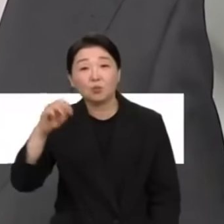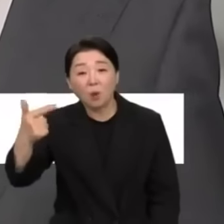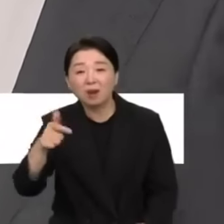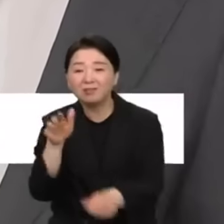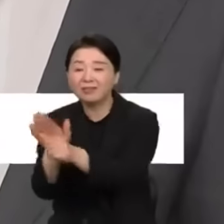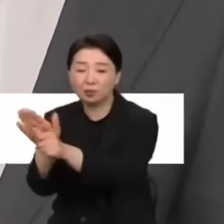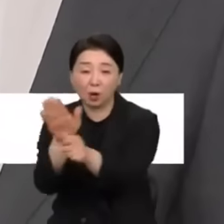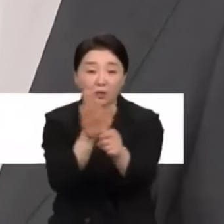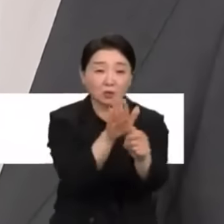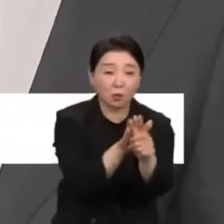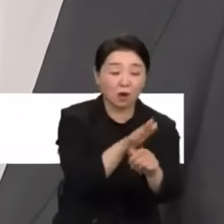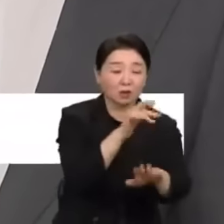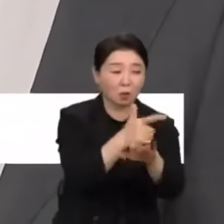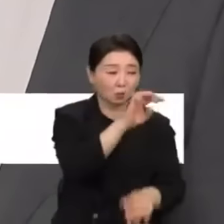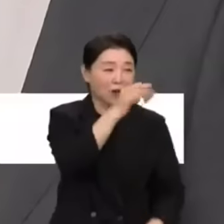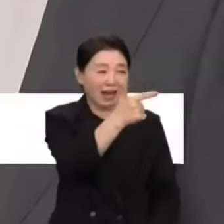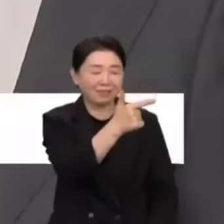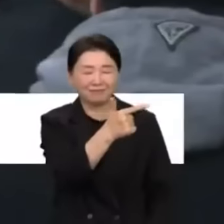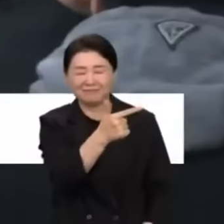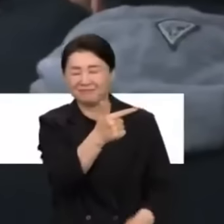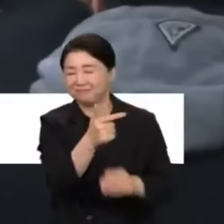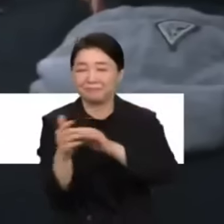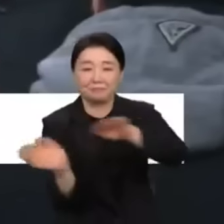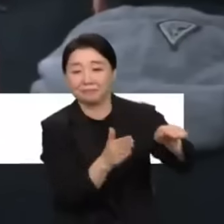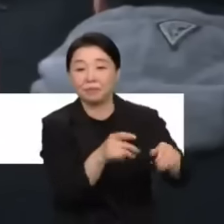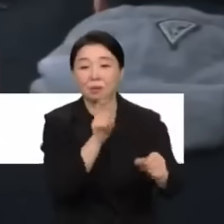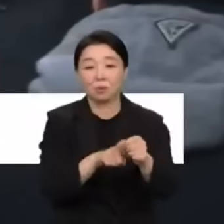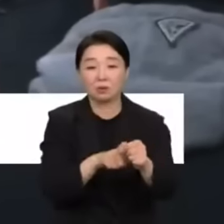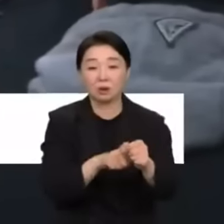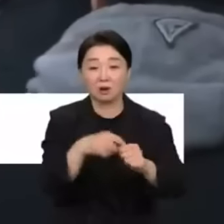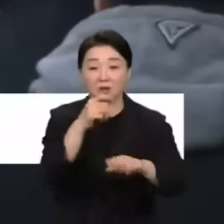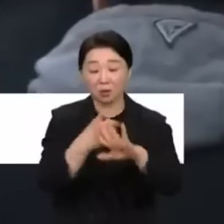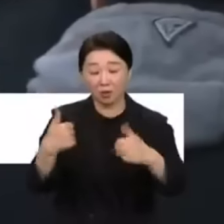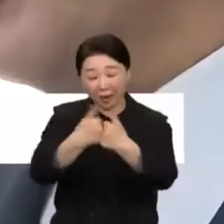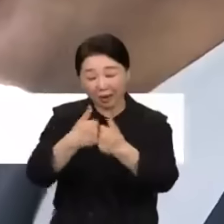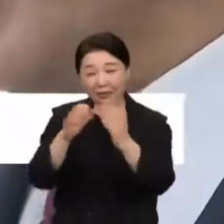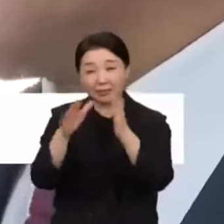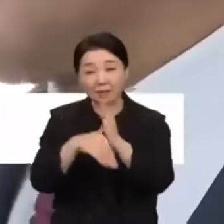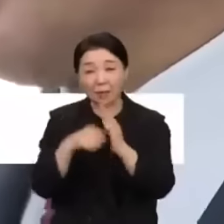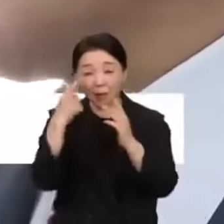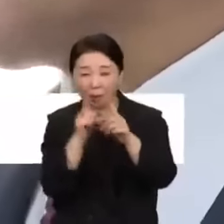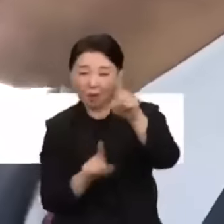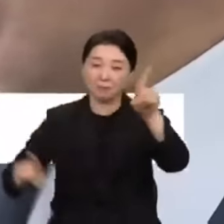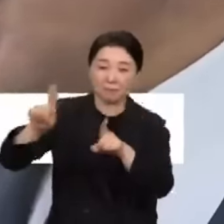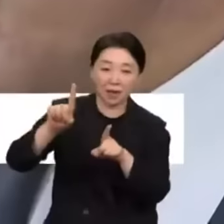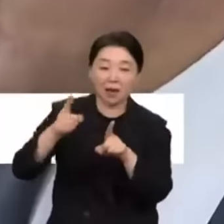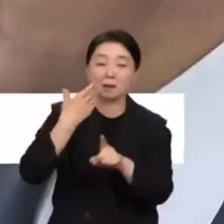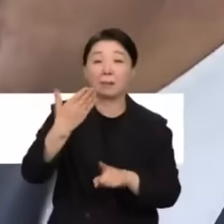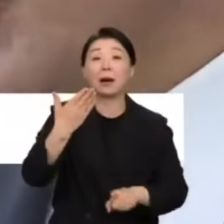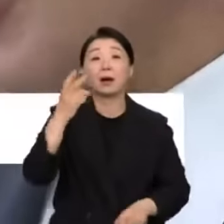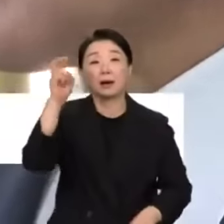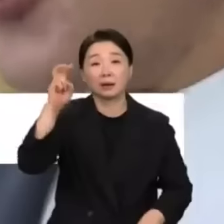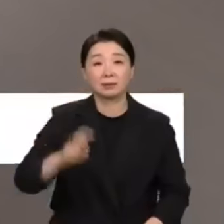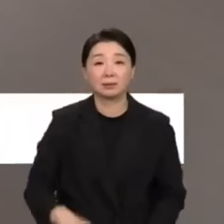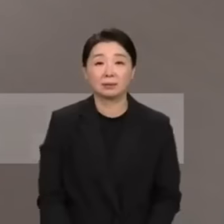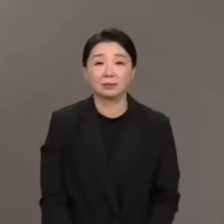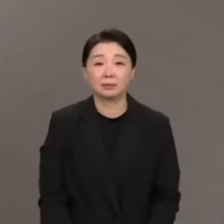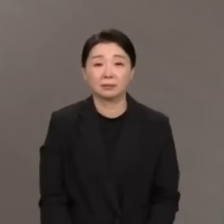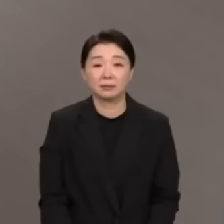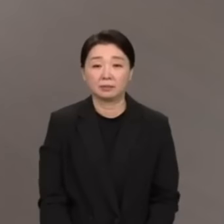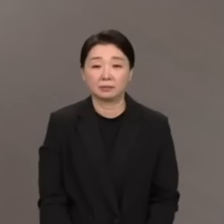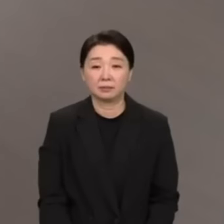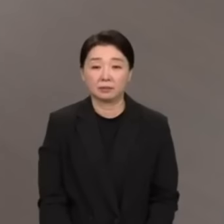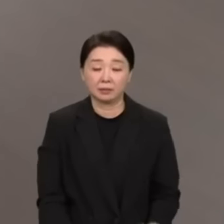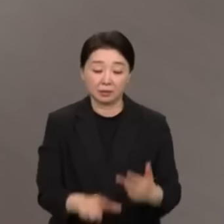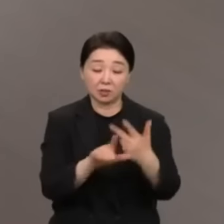지원하면서 한 전 위원장 대세론을 깨기만 하면 결선 투표에서 역전승을 노려볼 수 있다는 시나리오도 거론됩니다. 다음